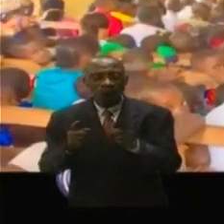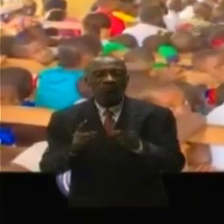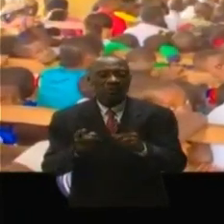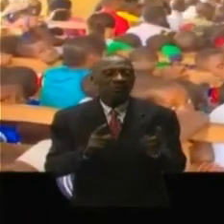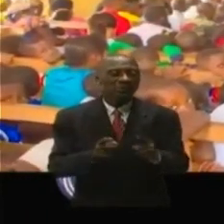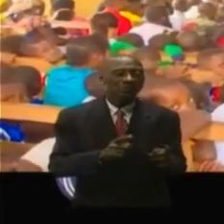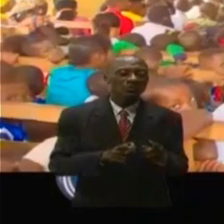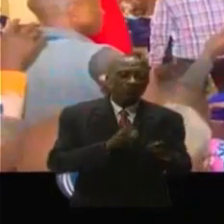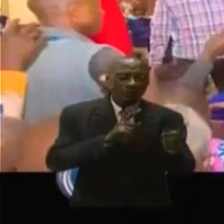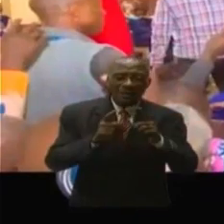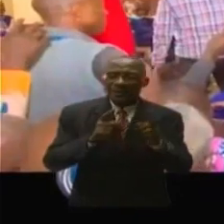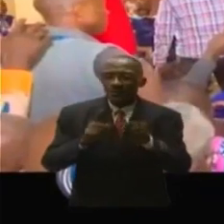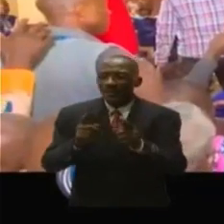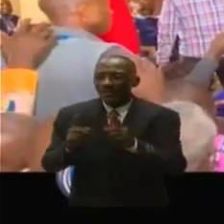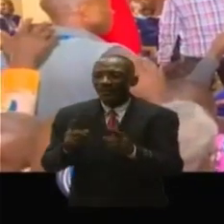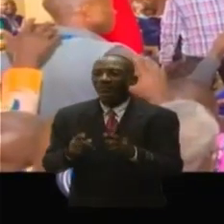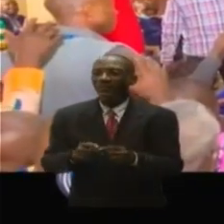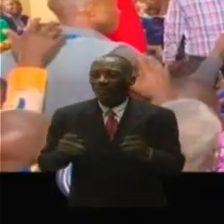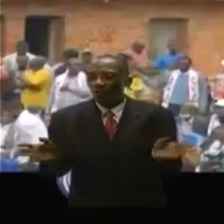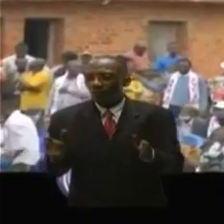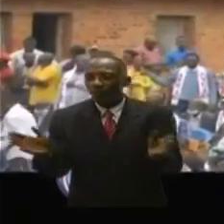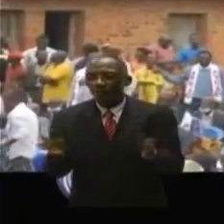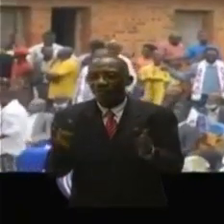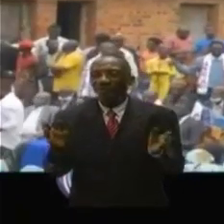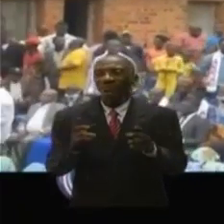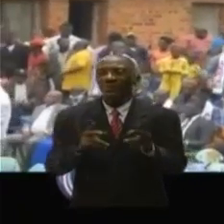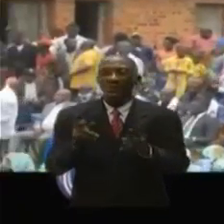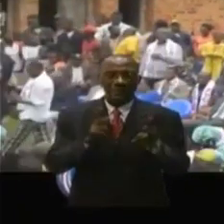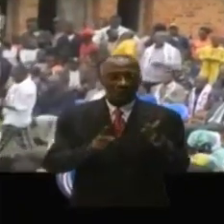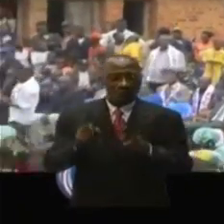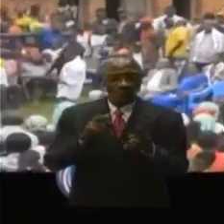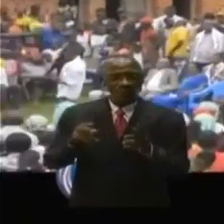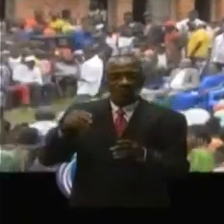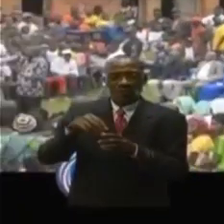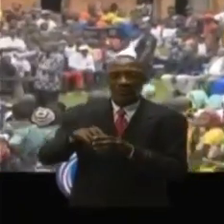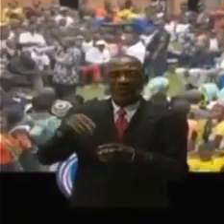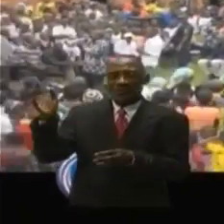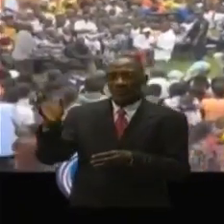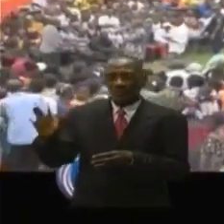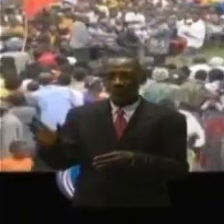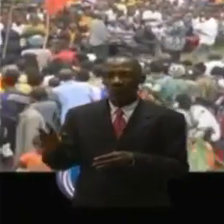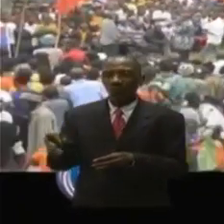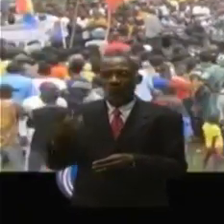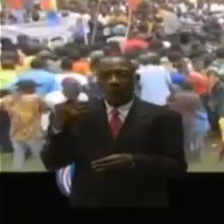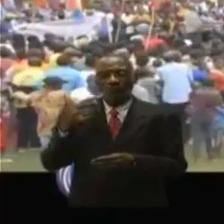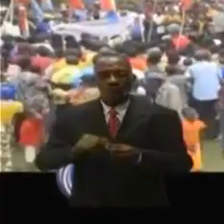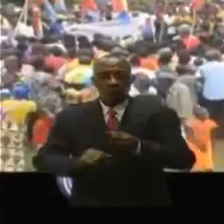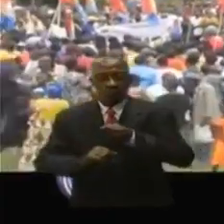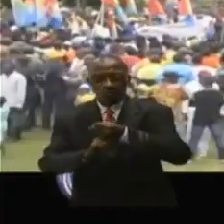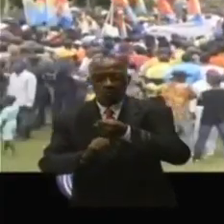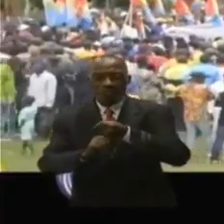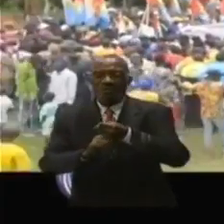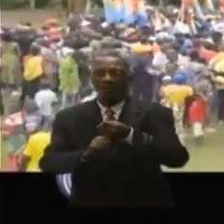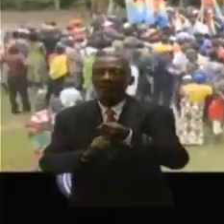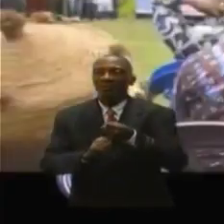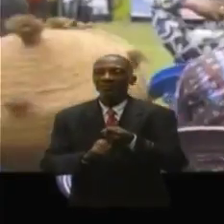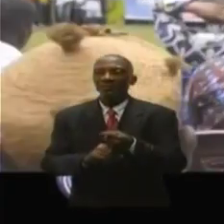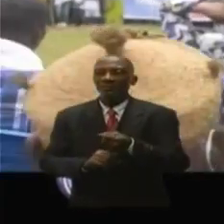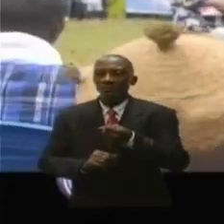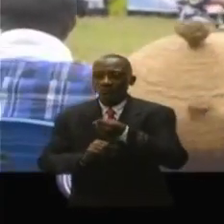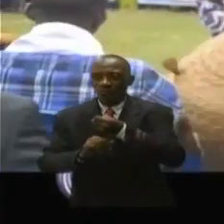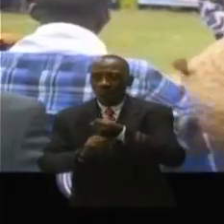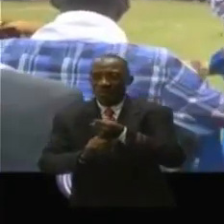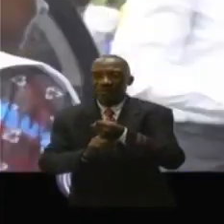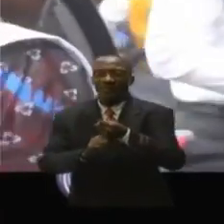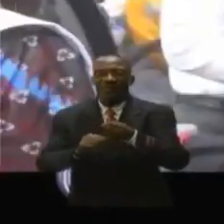l'issue de cette écharistie, le vice-gouverneur du Congo central dont la présence a galvanisé les foules a profité de cette communion pour s'entretenir avec la